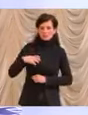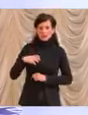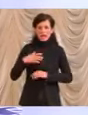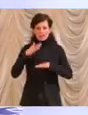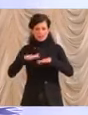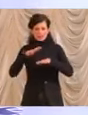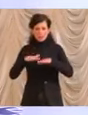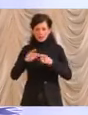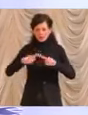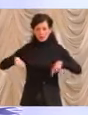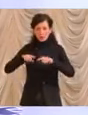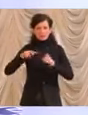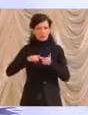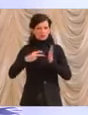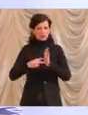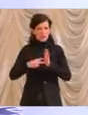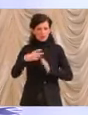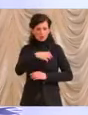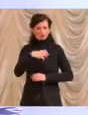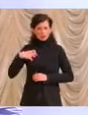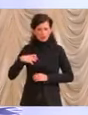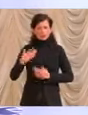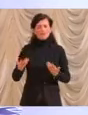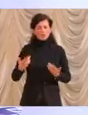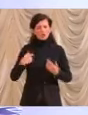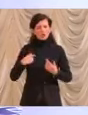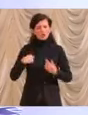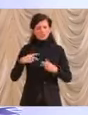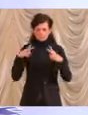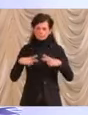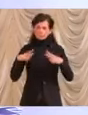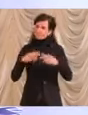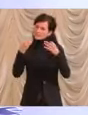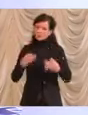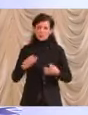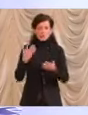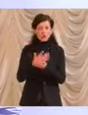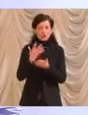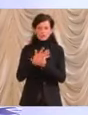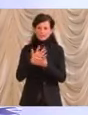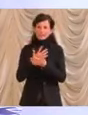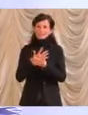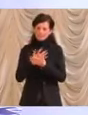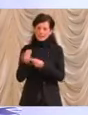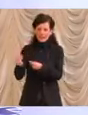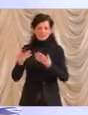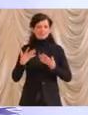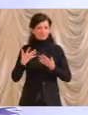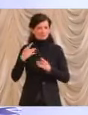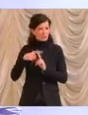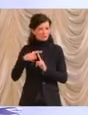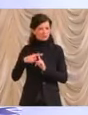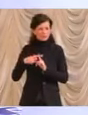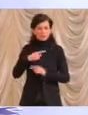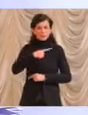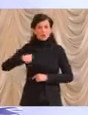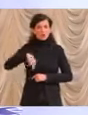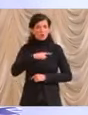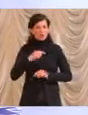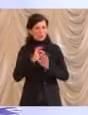Scientifico e confidiamo che ci portino delle buone notizie. Noi ci manteniamo sempre vigili e